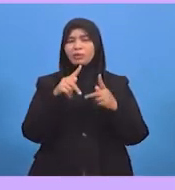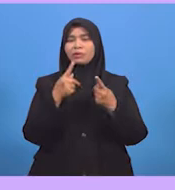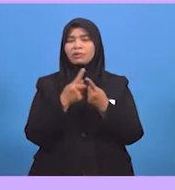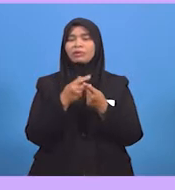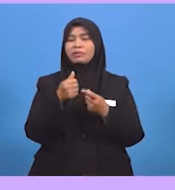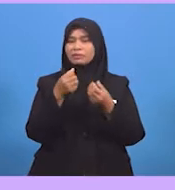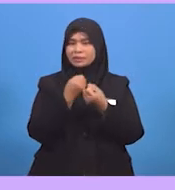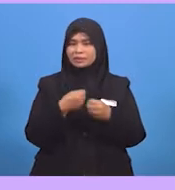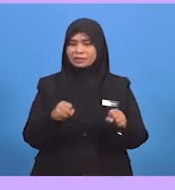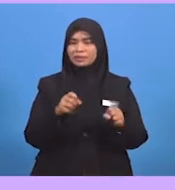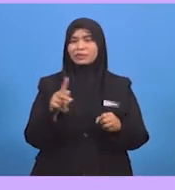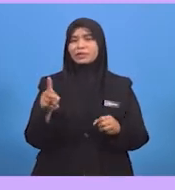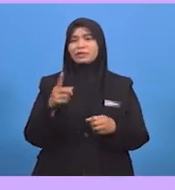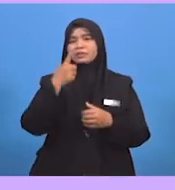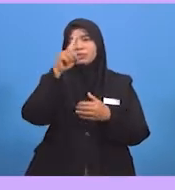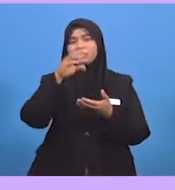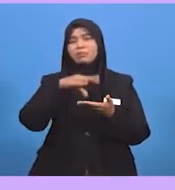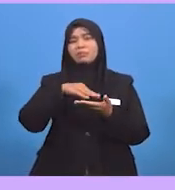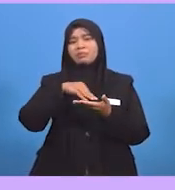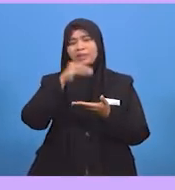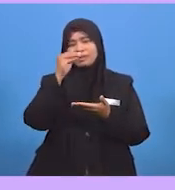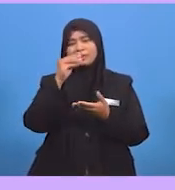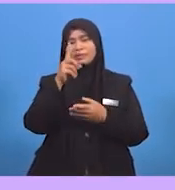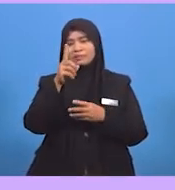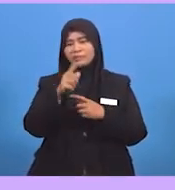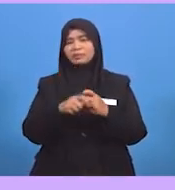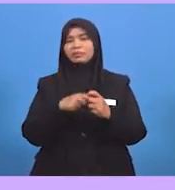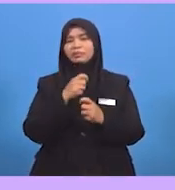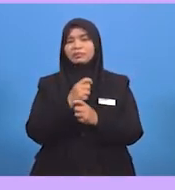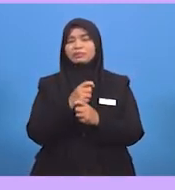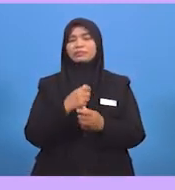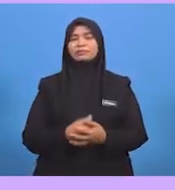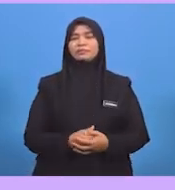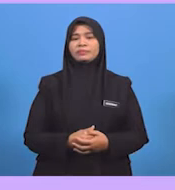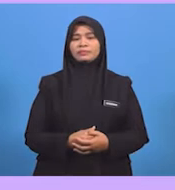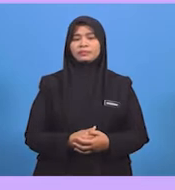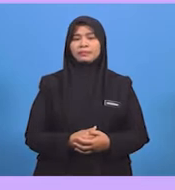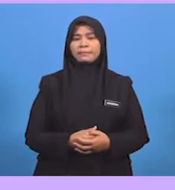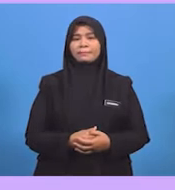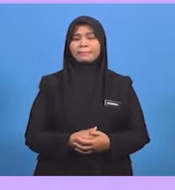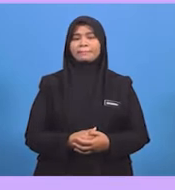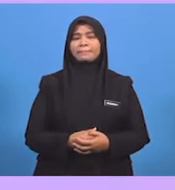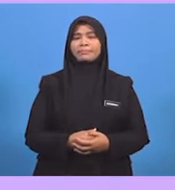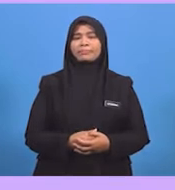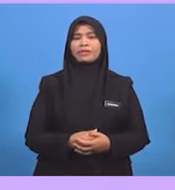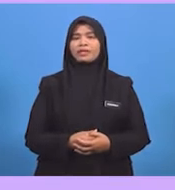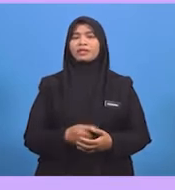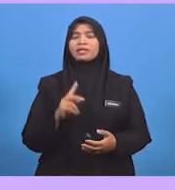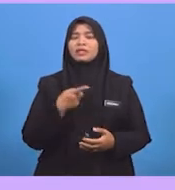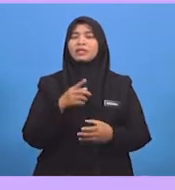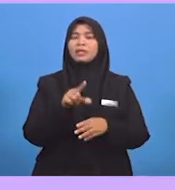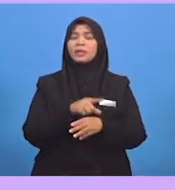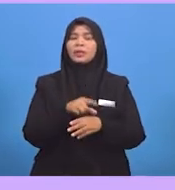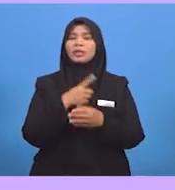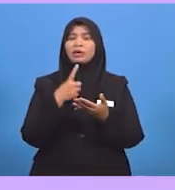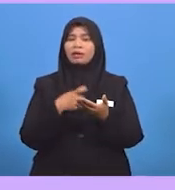sediakan untuk membiayai yuran anda bagi setahun. Untuk kes ini pula, kita gunakan